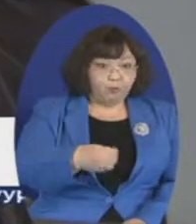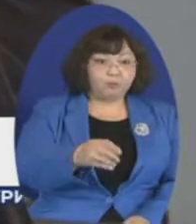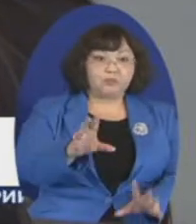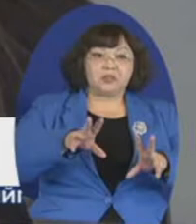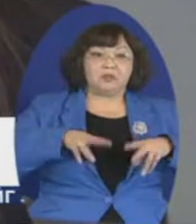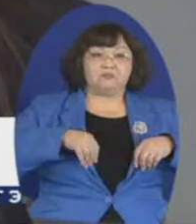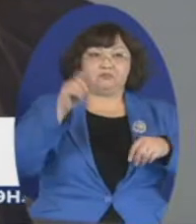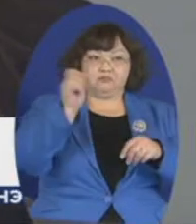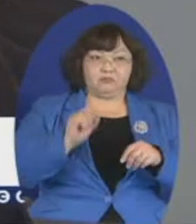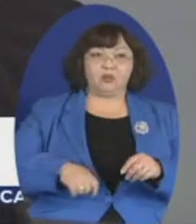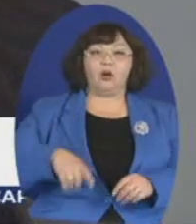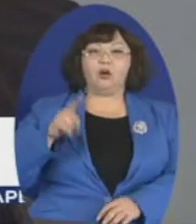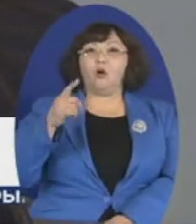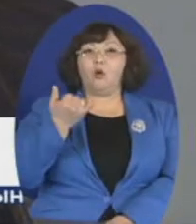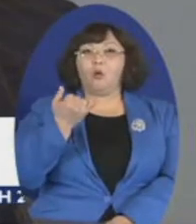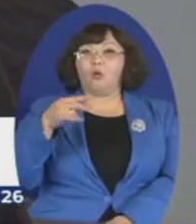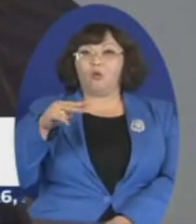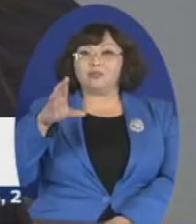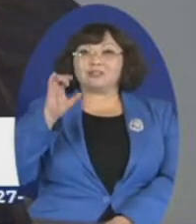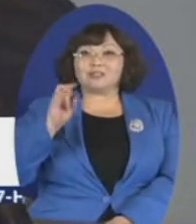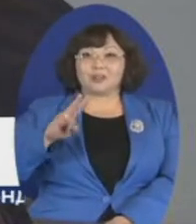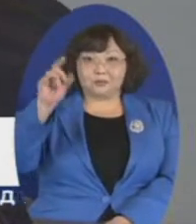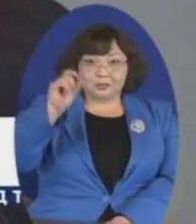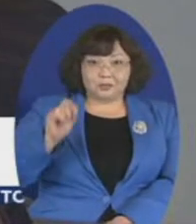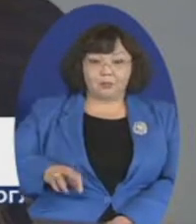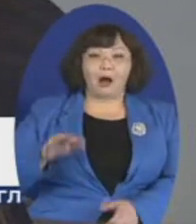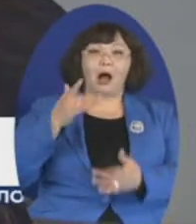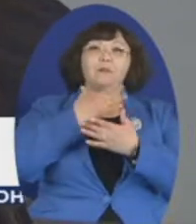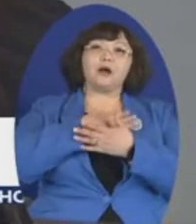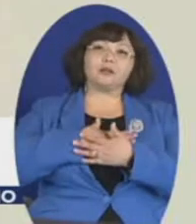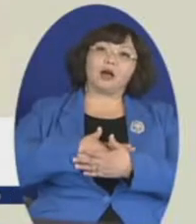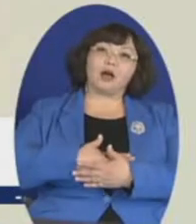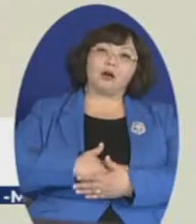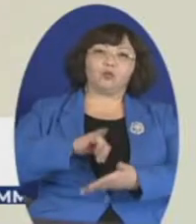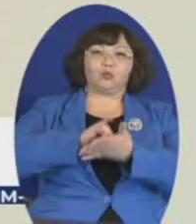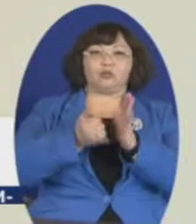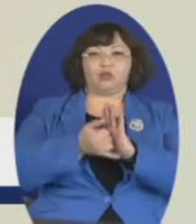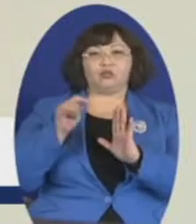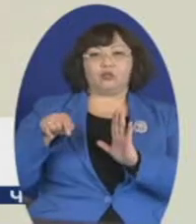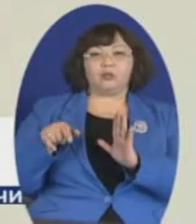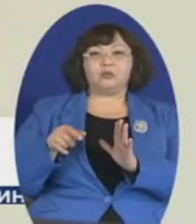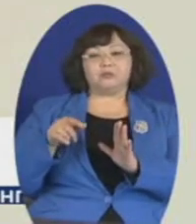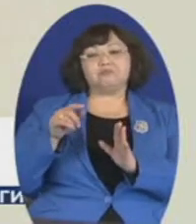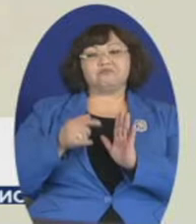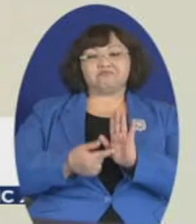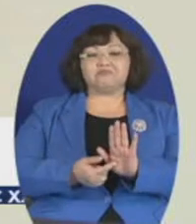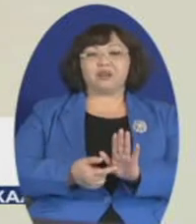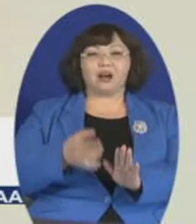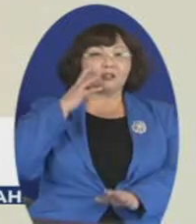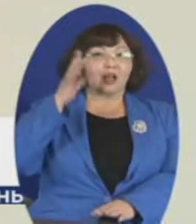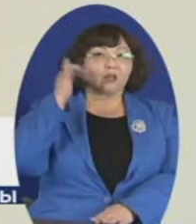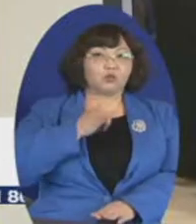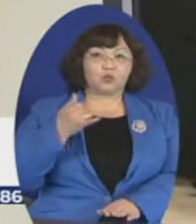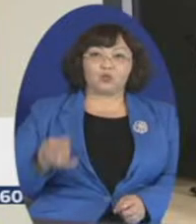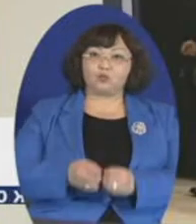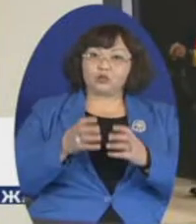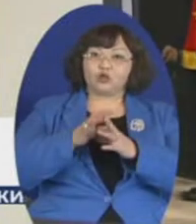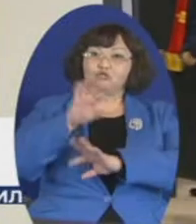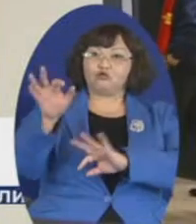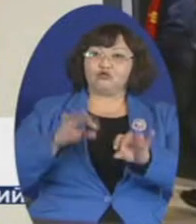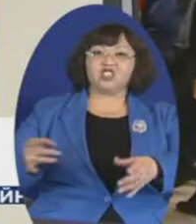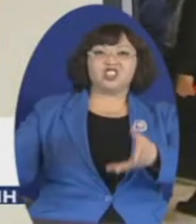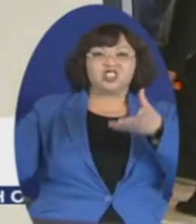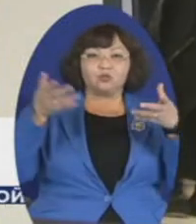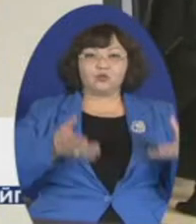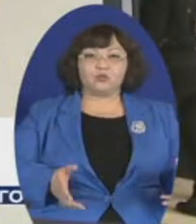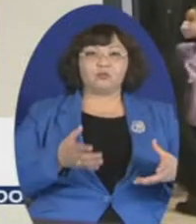хулсан үзгийн болохоор илүү тийм амар амгалан байдлыг илтгэдэг тийм бичвэр. Энэ жилийн үзэсгэлэнд гадны уран бүтээлчид олон бүтээл ирүүлсэн байна.